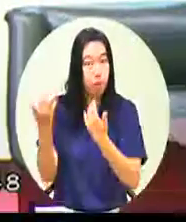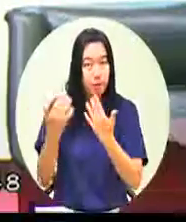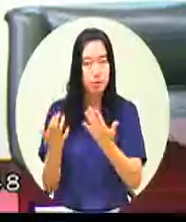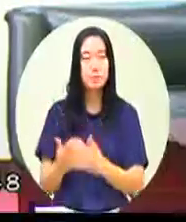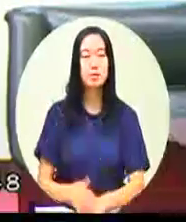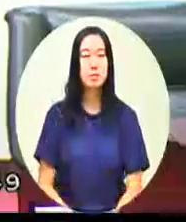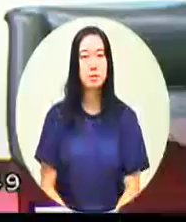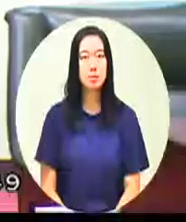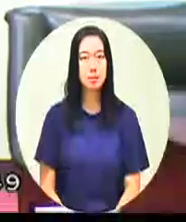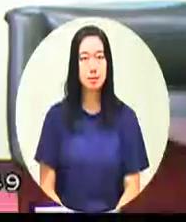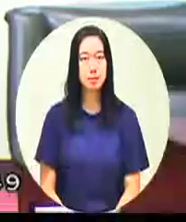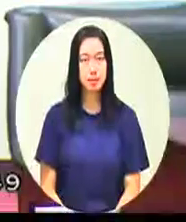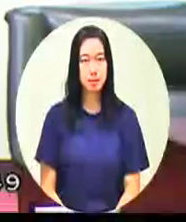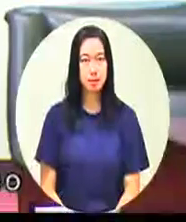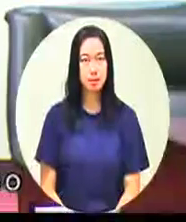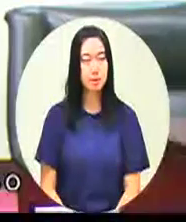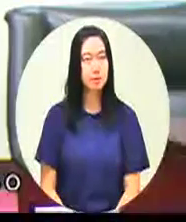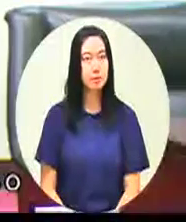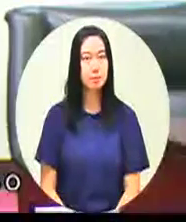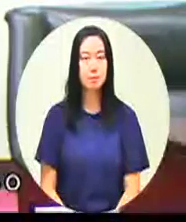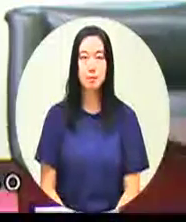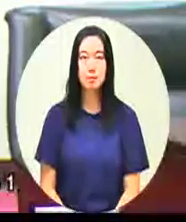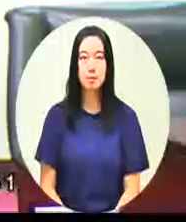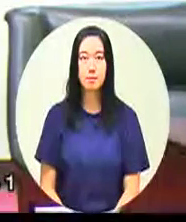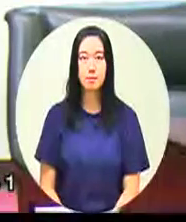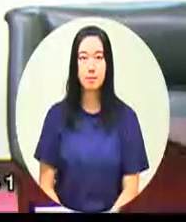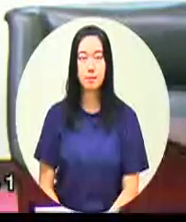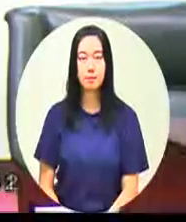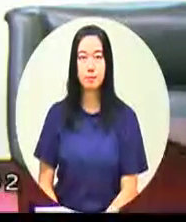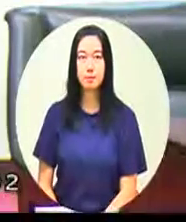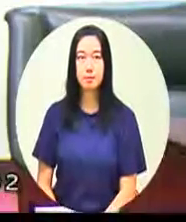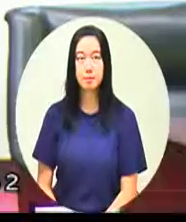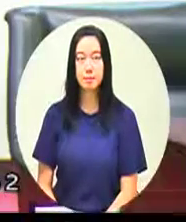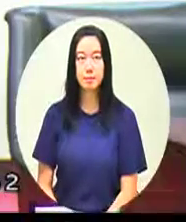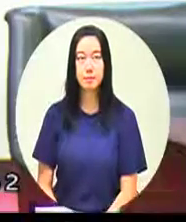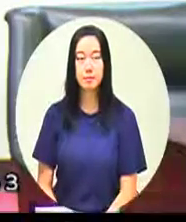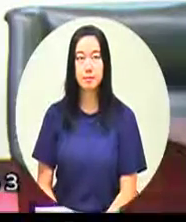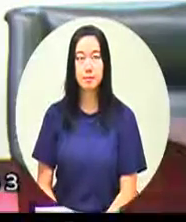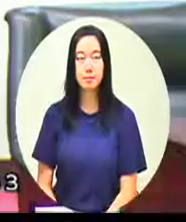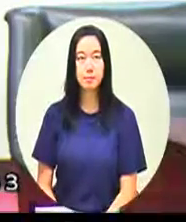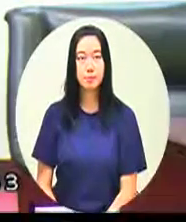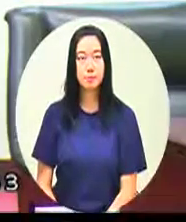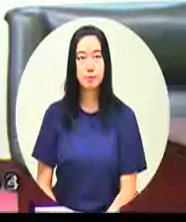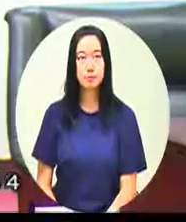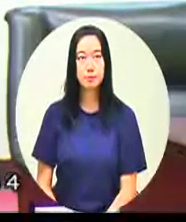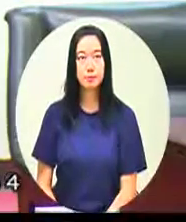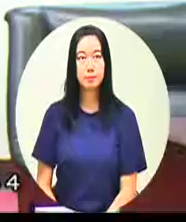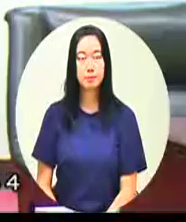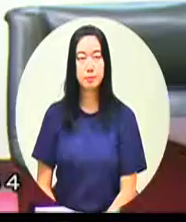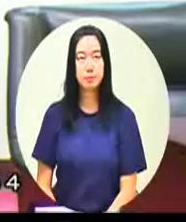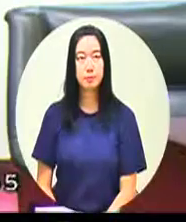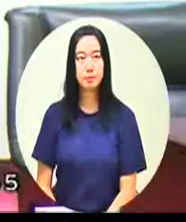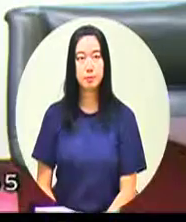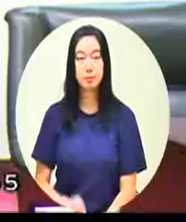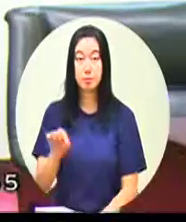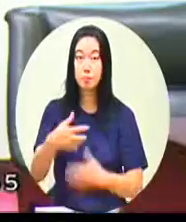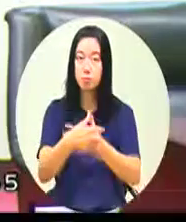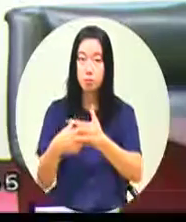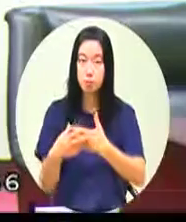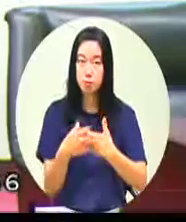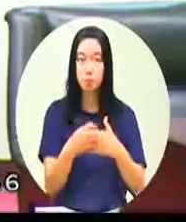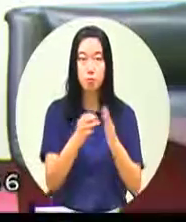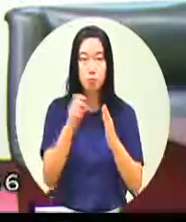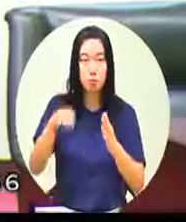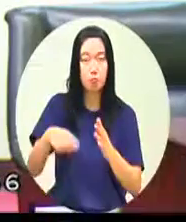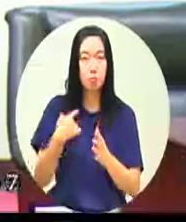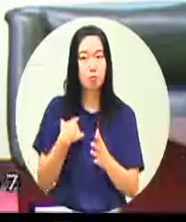去了解这个菜是为对来。哦，我就讲局长这个都。也当来跟我们那个卫生局来去结合